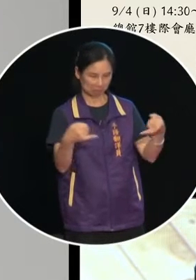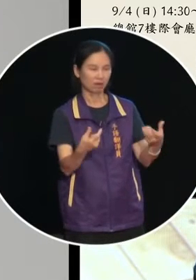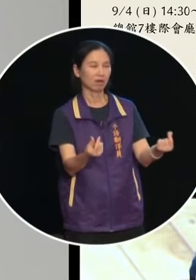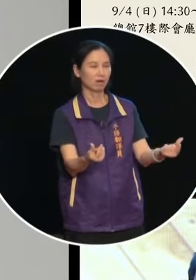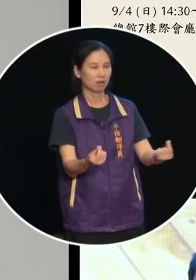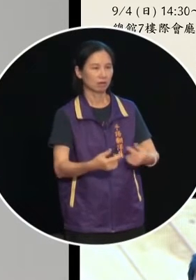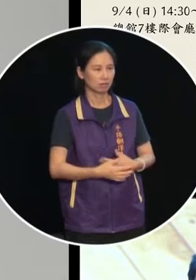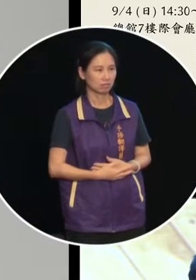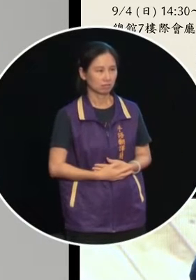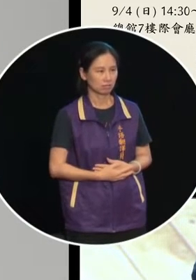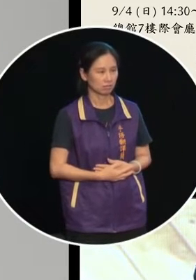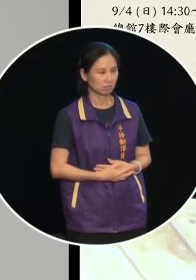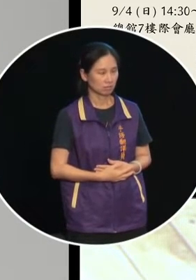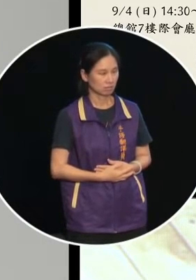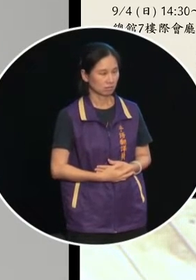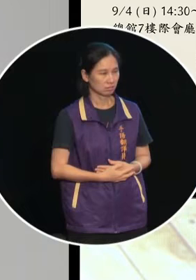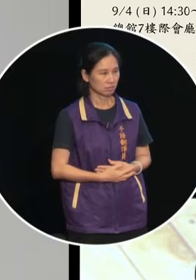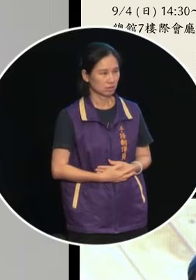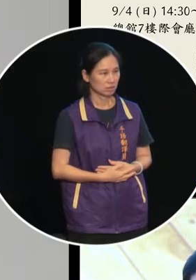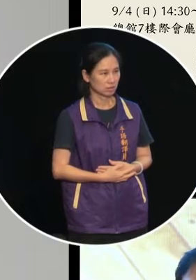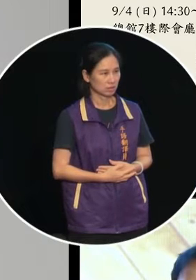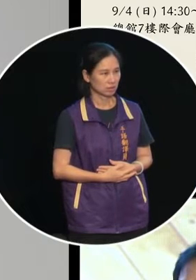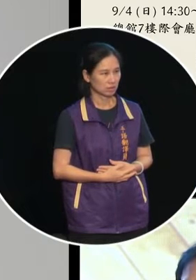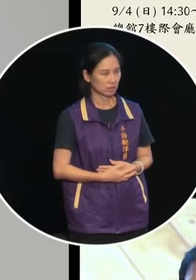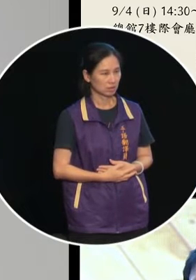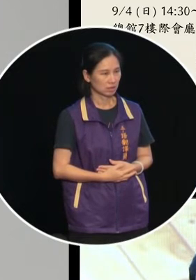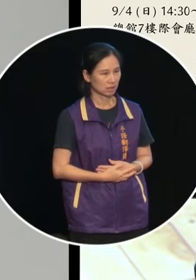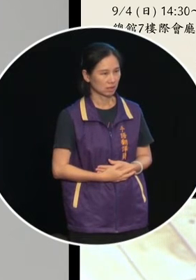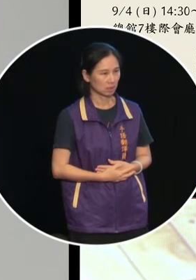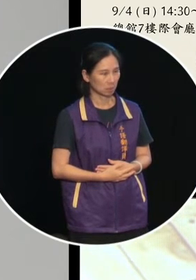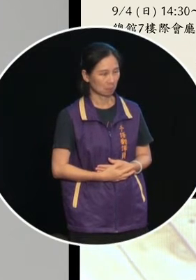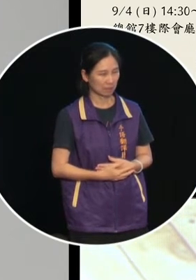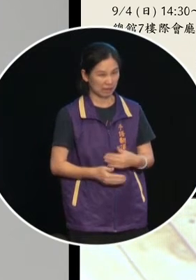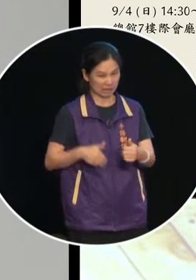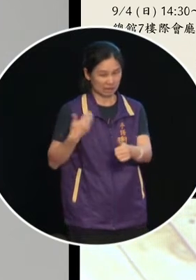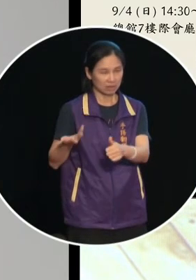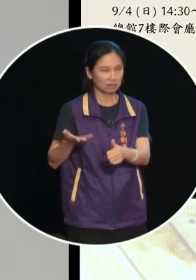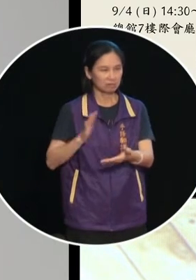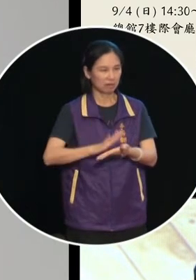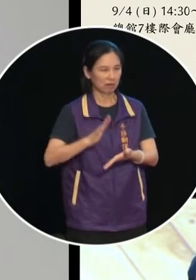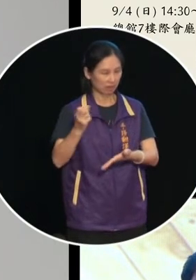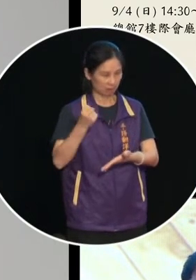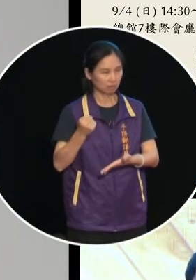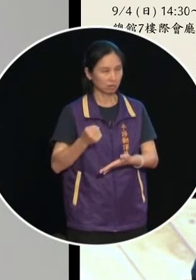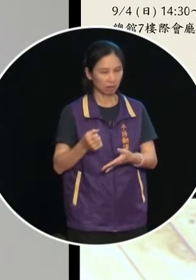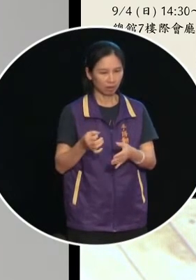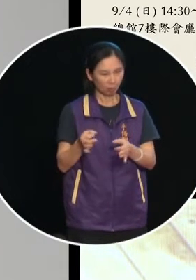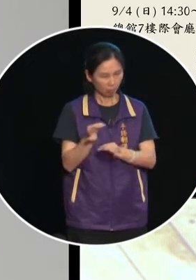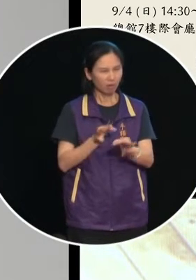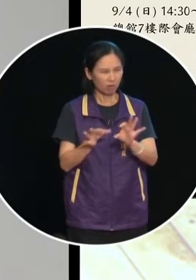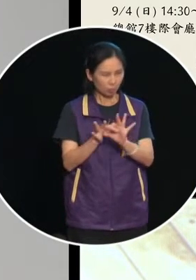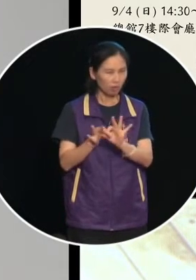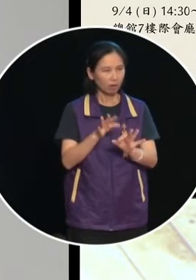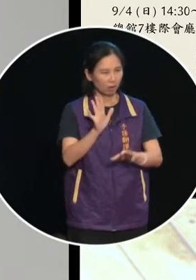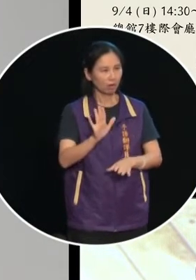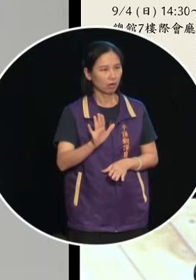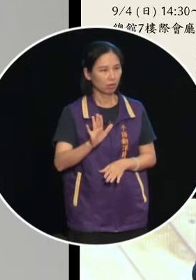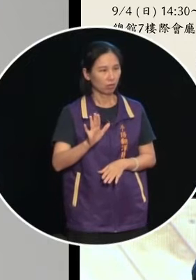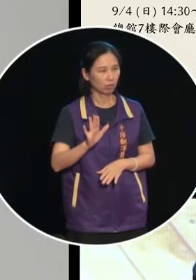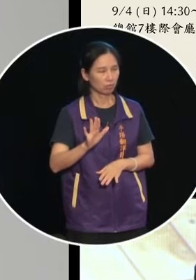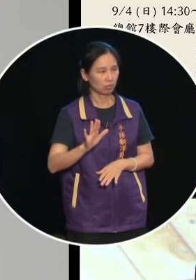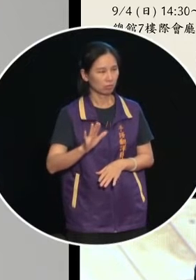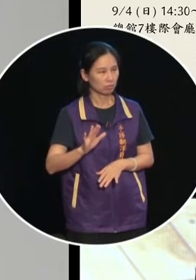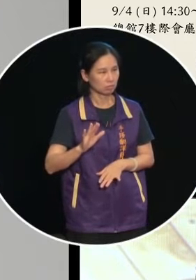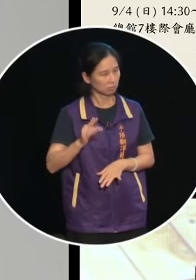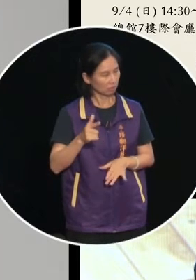用武力来给我们大那么大的压力。虽然是有经济上的关系，还是有，不过还是我